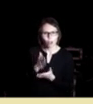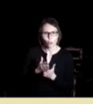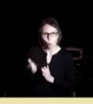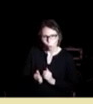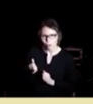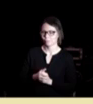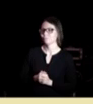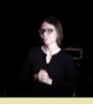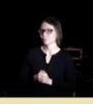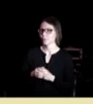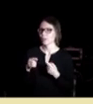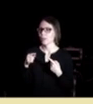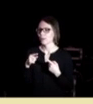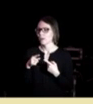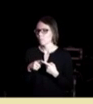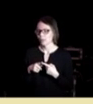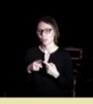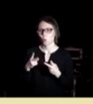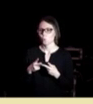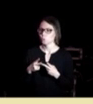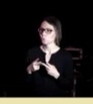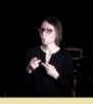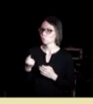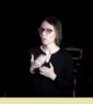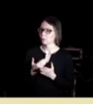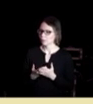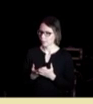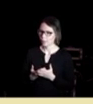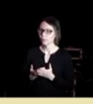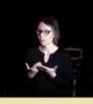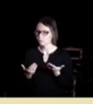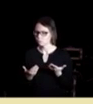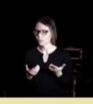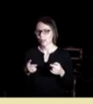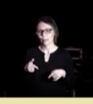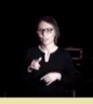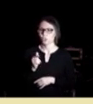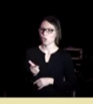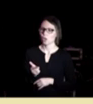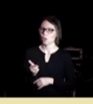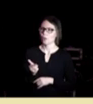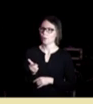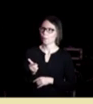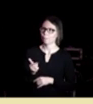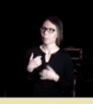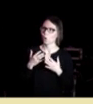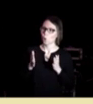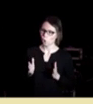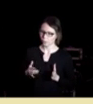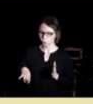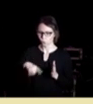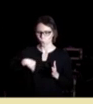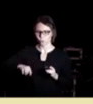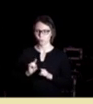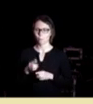Men det er også holdepunkter for at i noen grad så skyldes dette holdninger hos